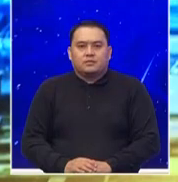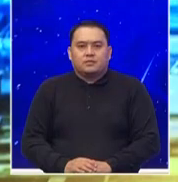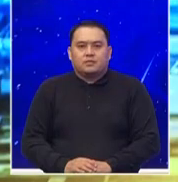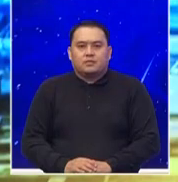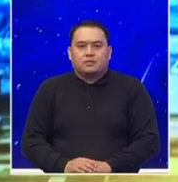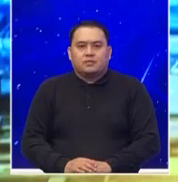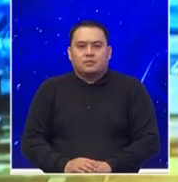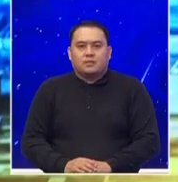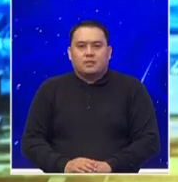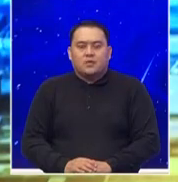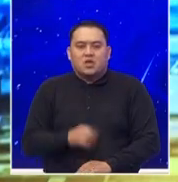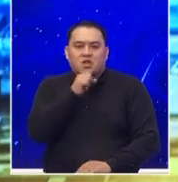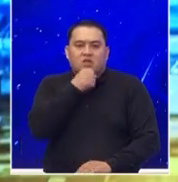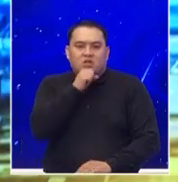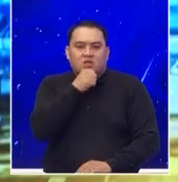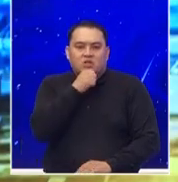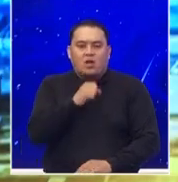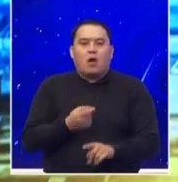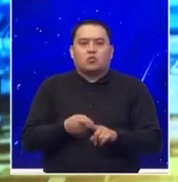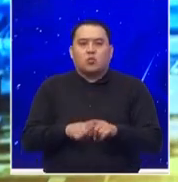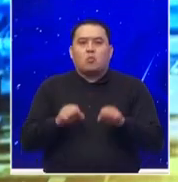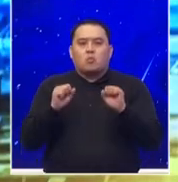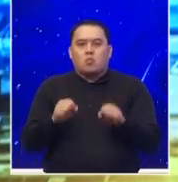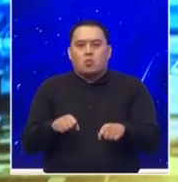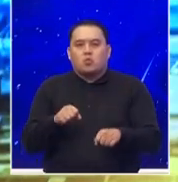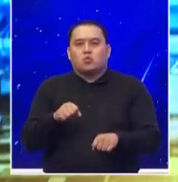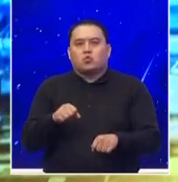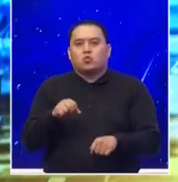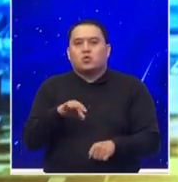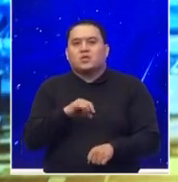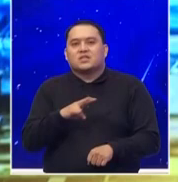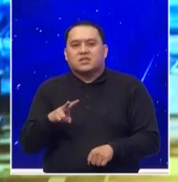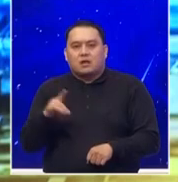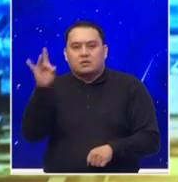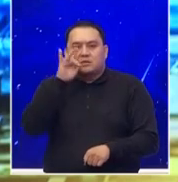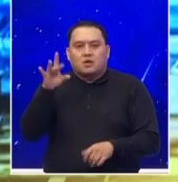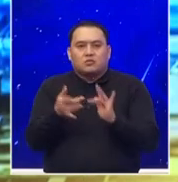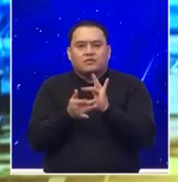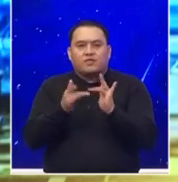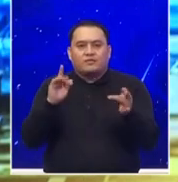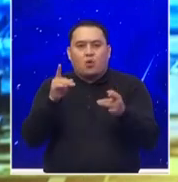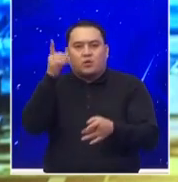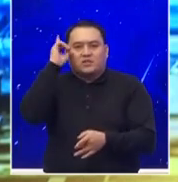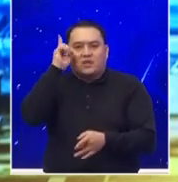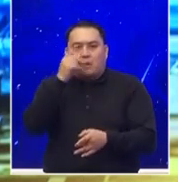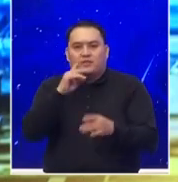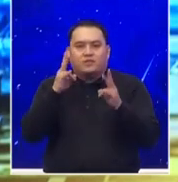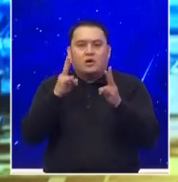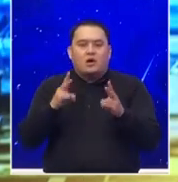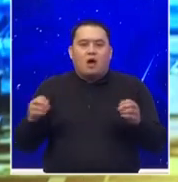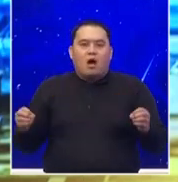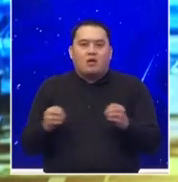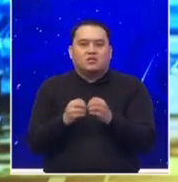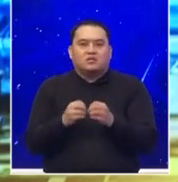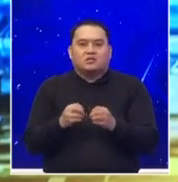Дерзкого аташку из Туркестанской области могут лишить прав. Дедушка прославился в социальных сетях из-за происшествия на